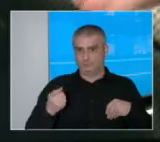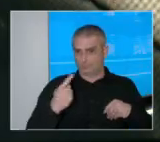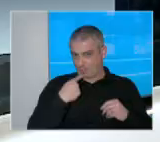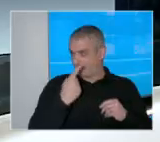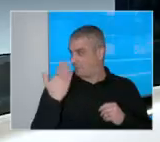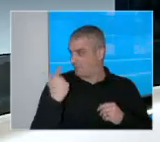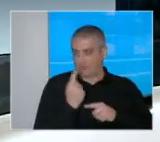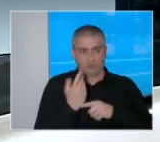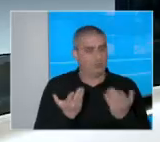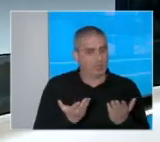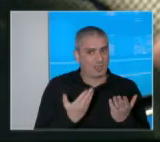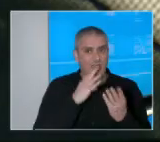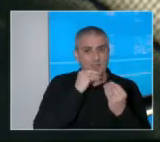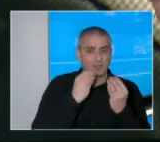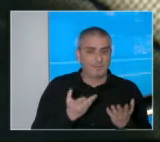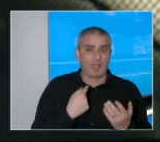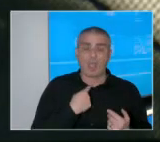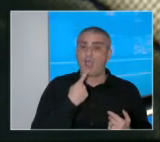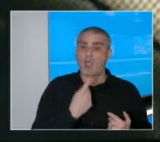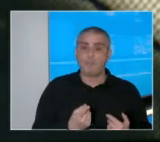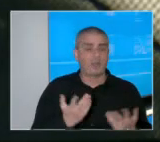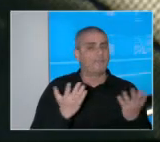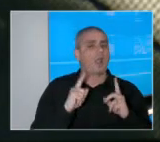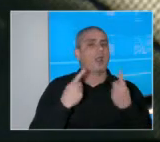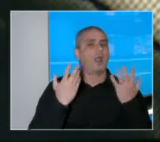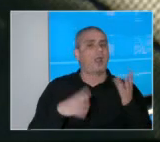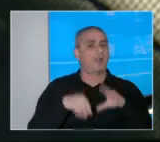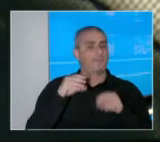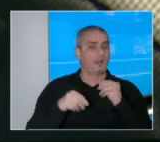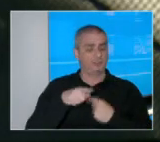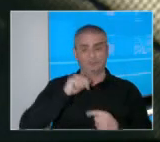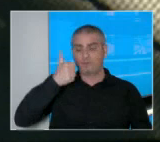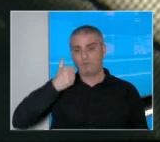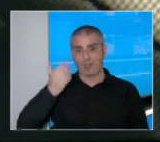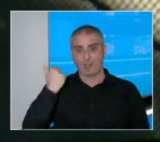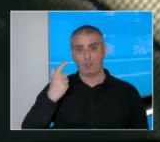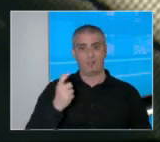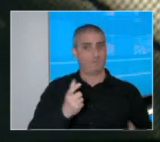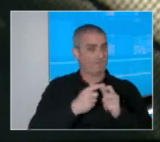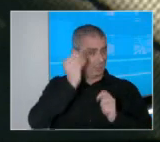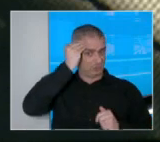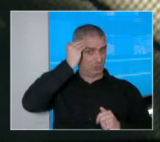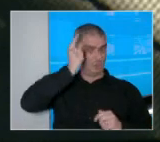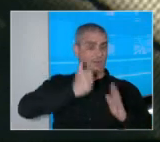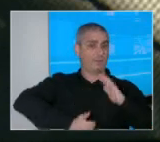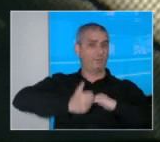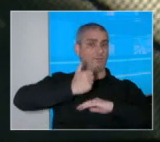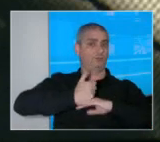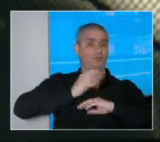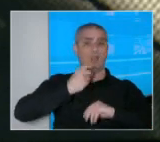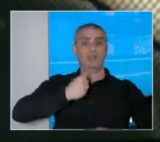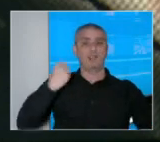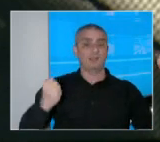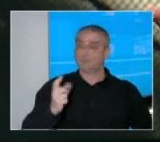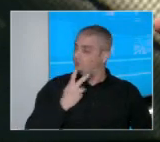הזכרתם את זה לפני שנייה. כשדיברתם, אמרתם, מה קרה בבחירות סיבוב א', הייתה מפלגה, אולי אתם זוכרים מי עמד בראשה, של